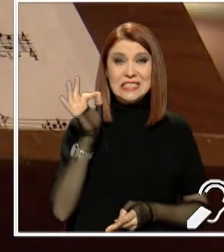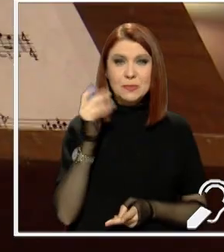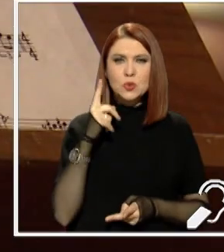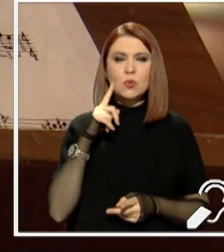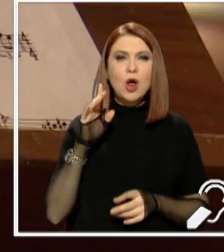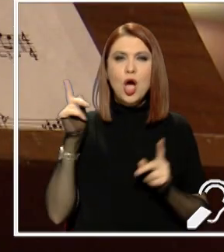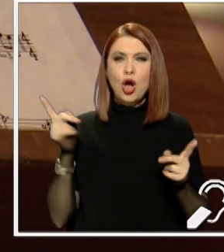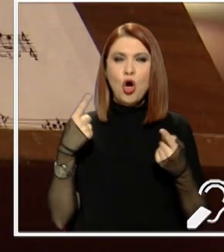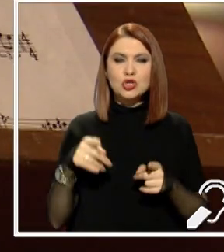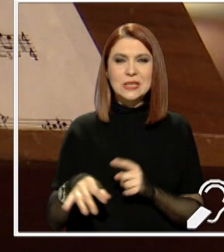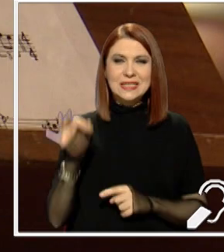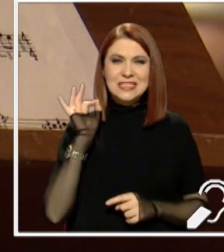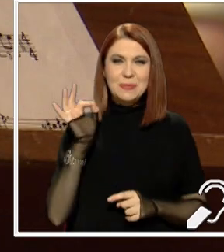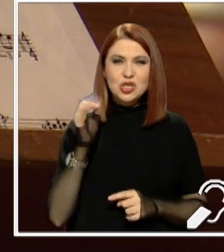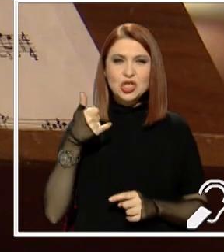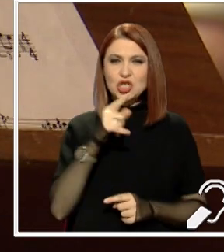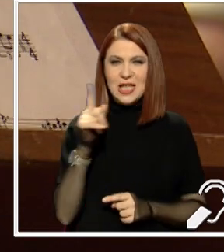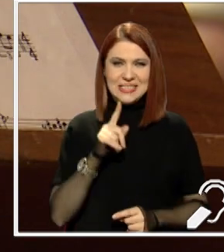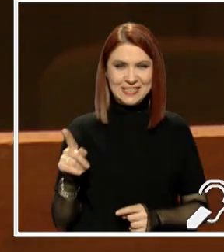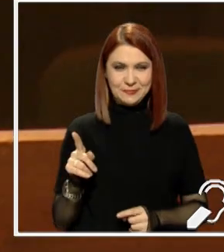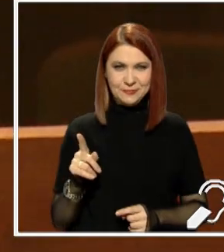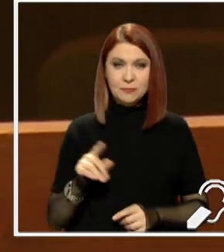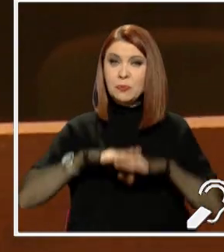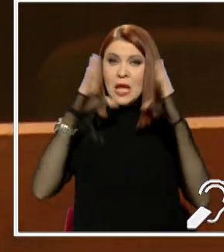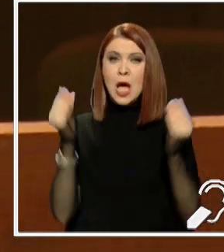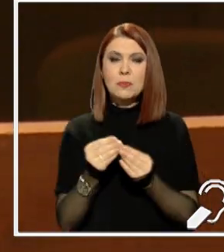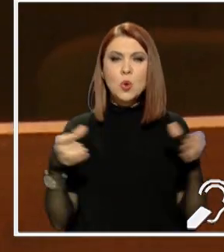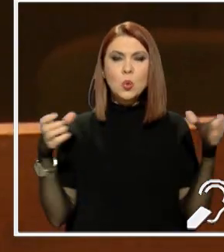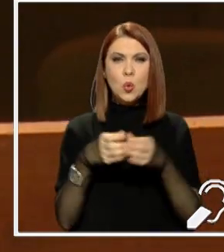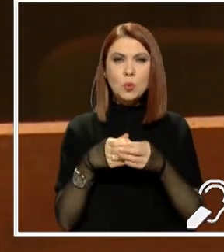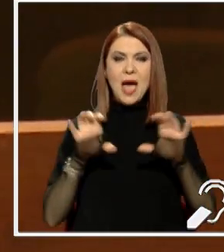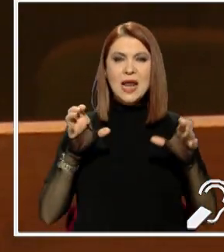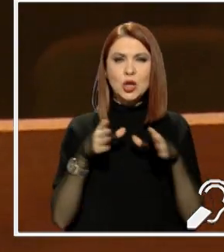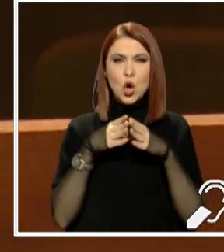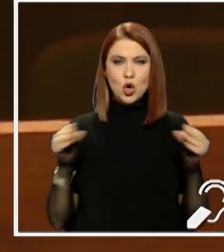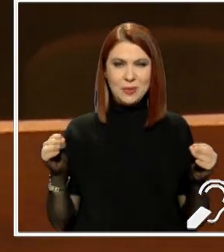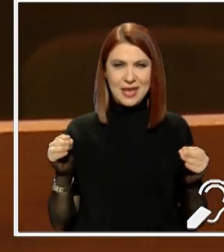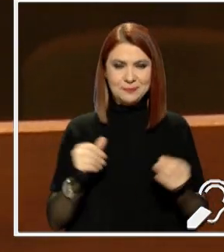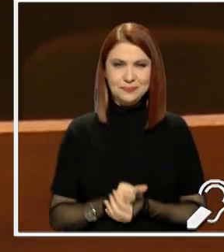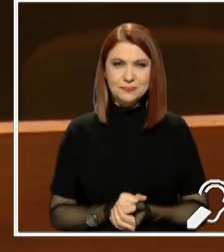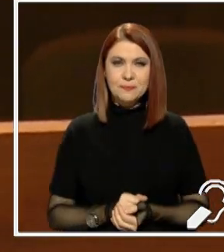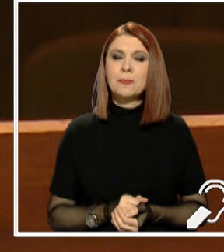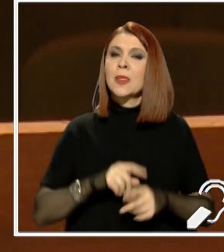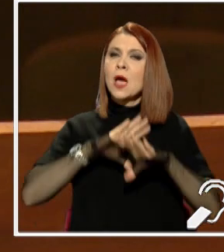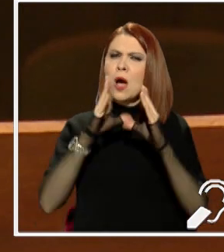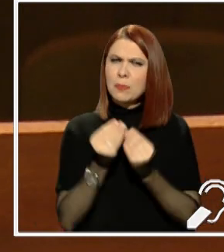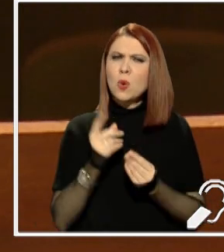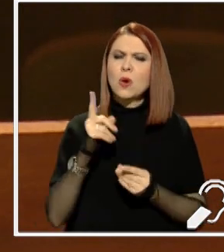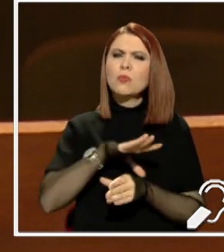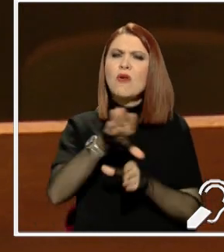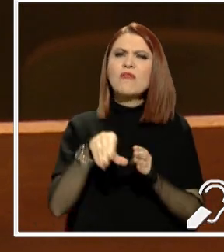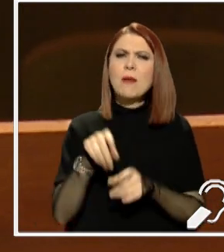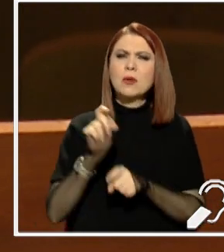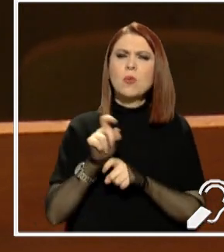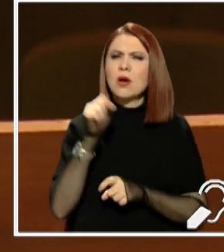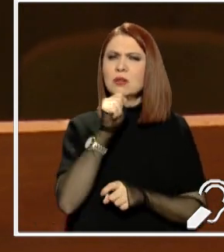într-un concert extraordinar de jazz, împreună cu Big Bandul Radio România. Înrudit cu faimosul cântăreț de